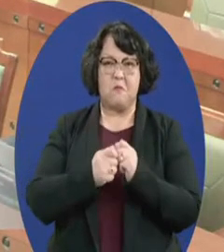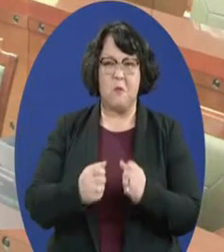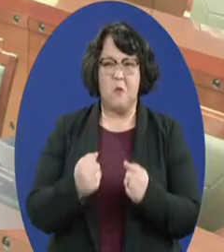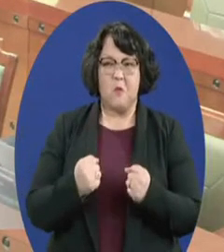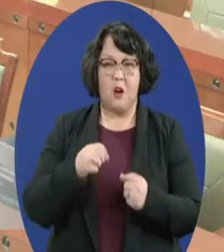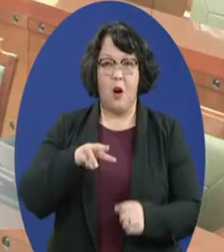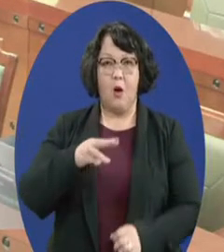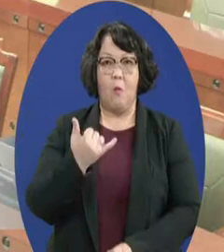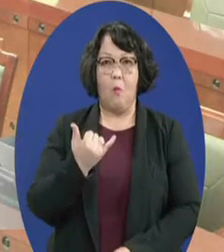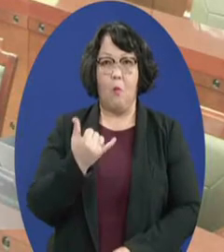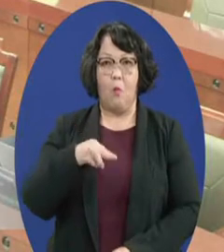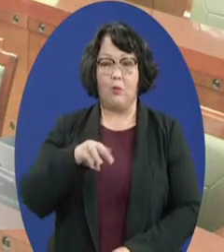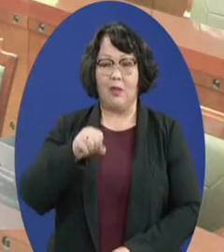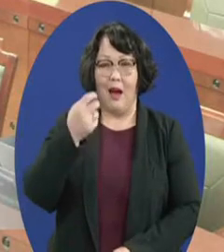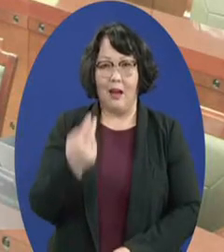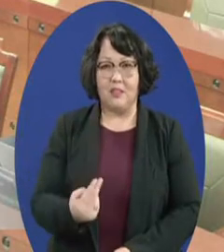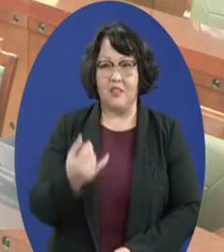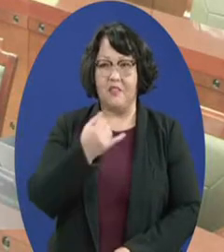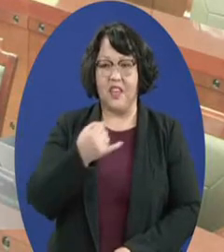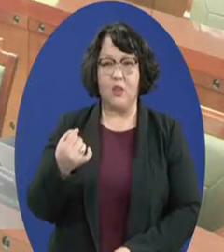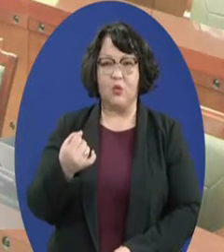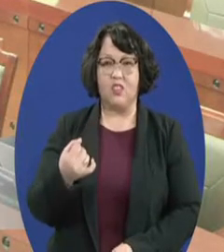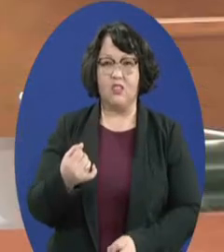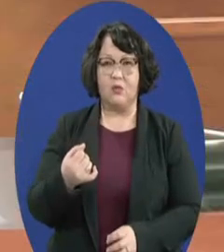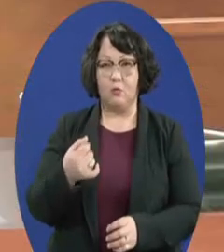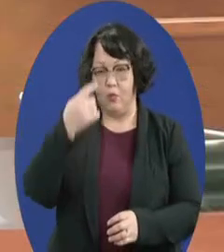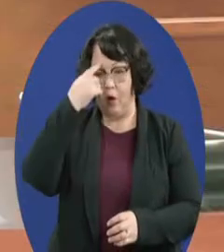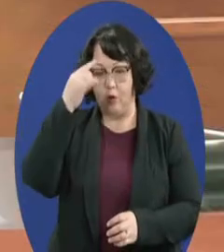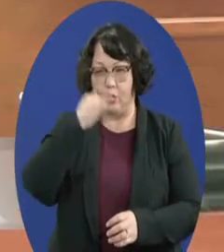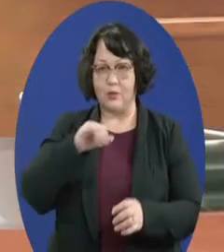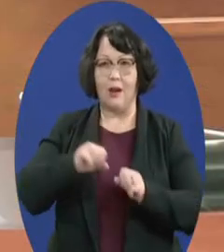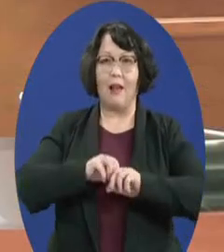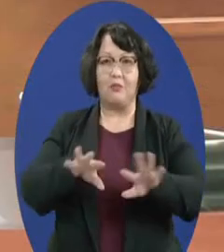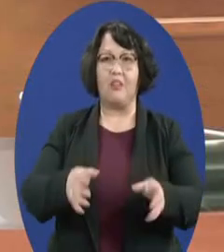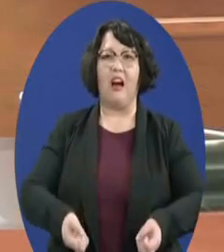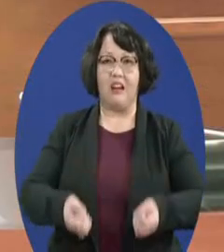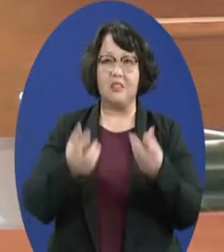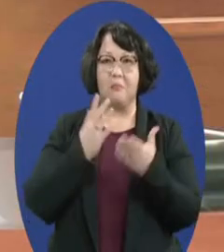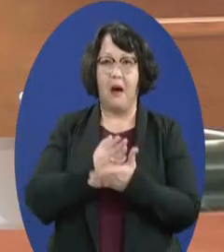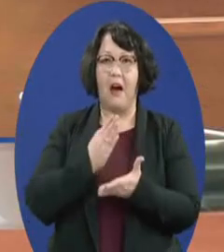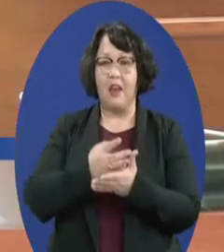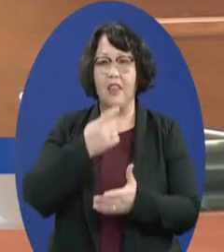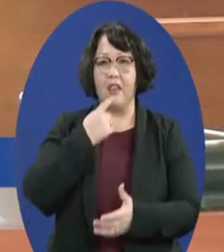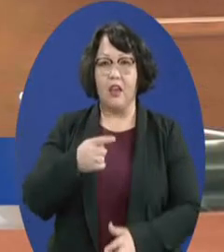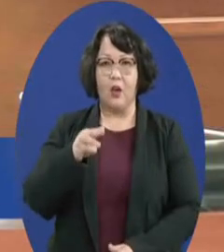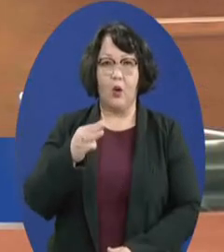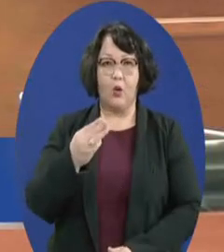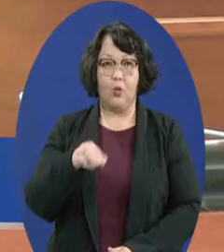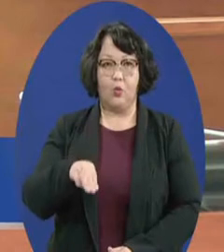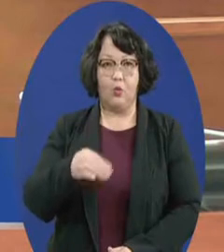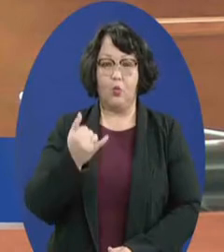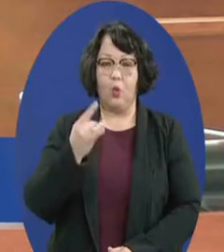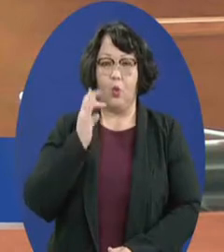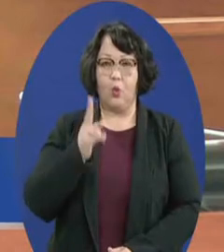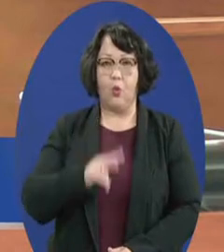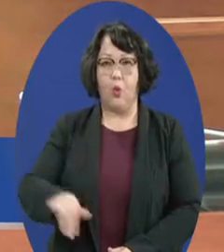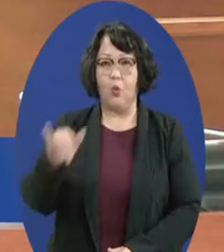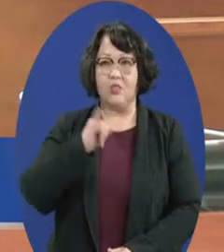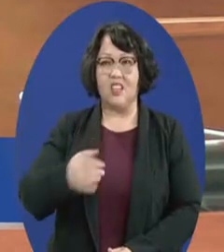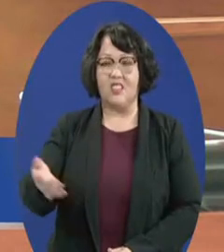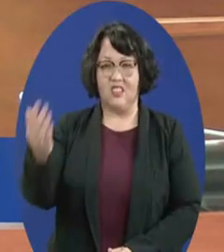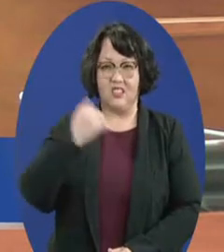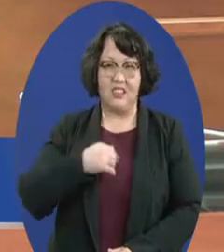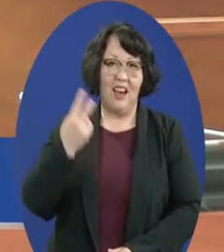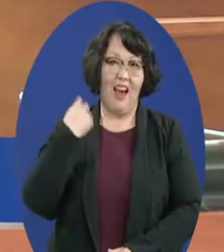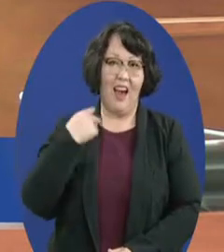бүрдэгдсэн гэдгийгч улсын онцгой комиссийн дарга сануулж байна. Турк улсаас ирсэн одоо зөөрлөгдөн ирсэн